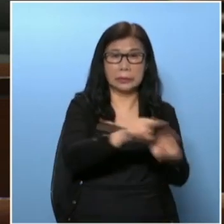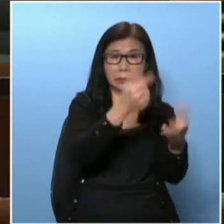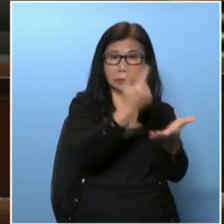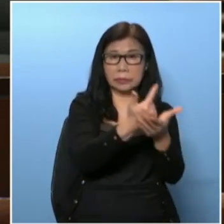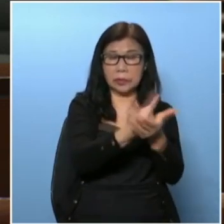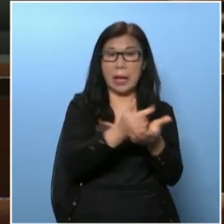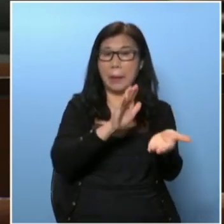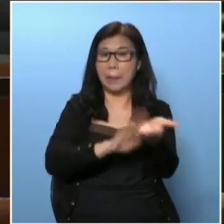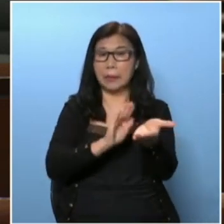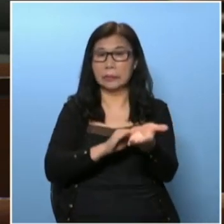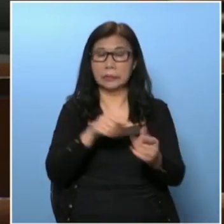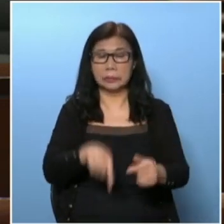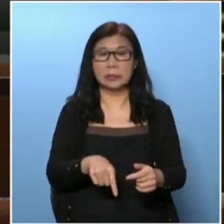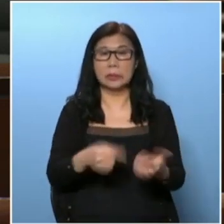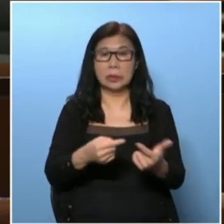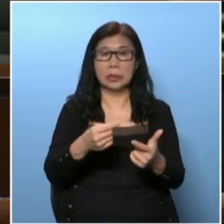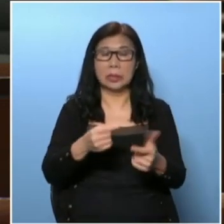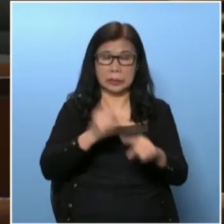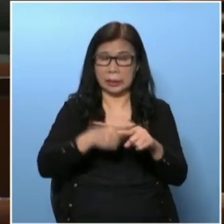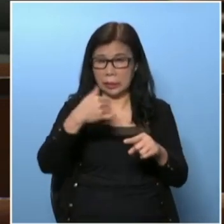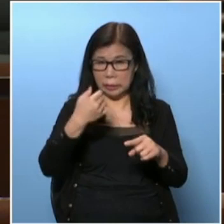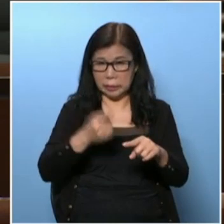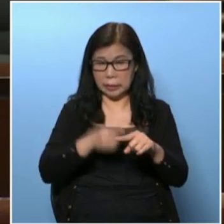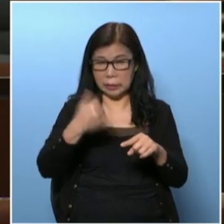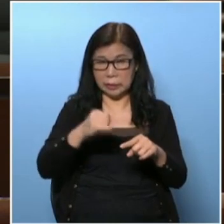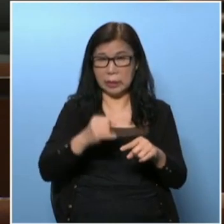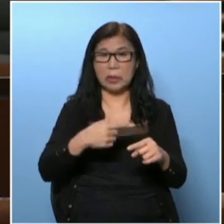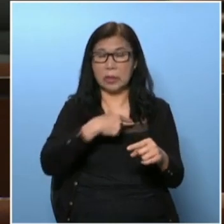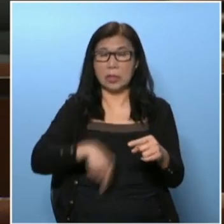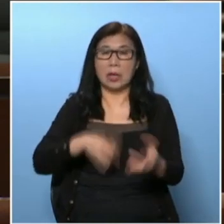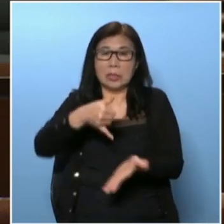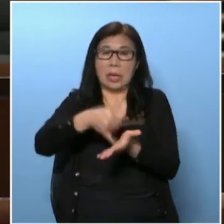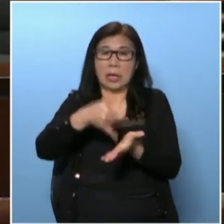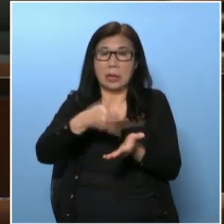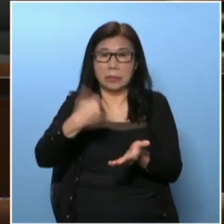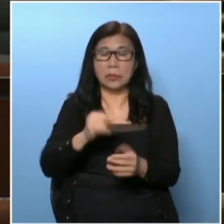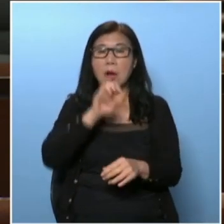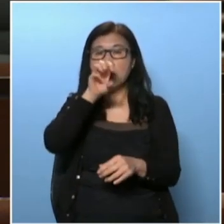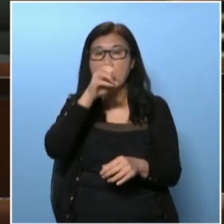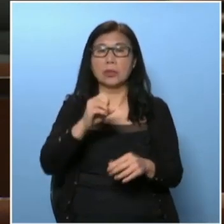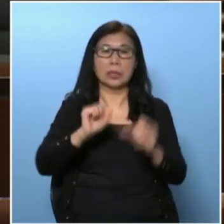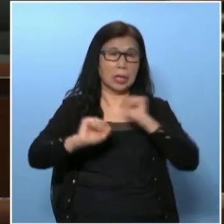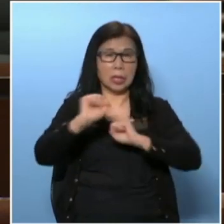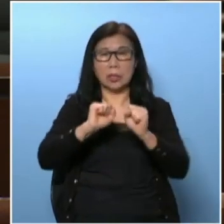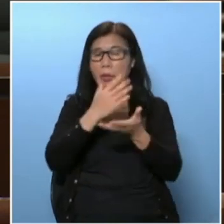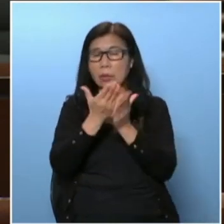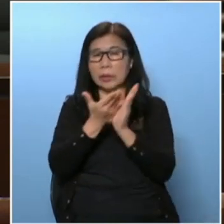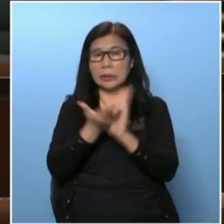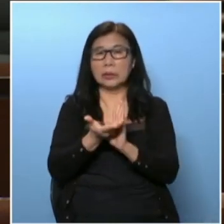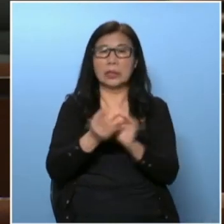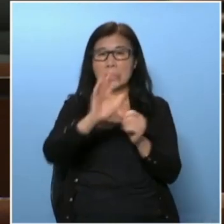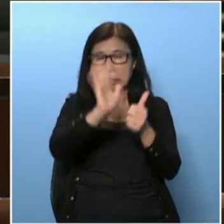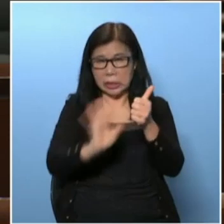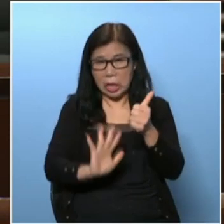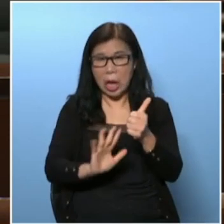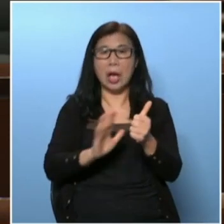重嘅病，佢冇法子作為議員，佢可能企都企唔到，講都講唔到，或者佢情緒上咧係受好